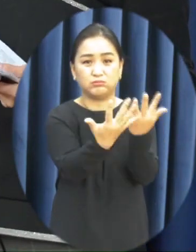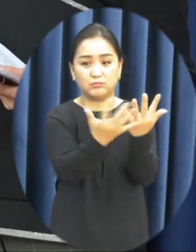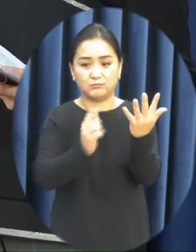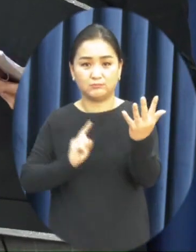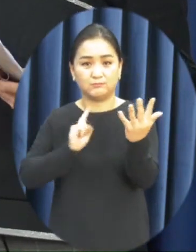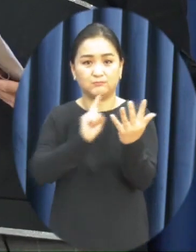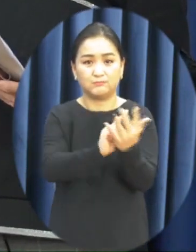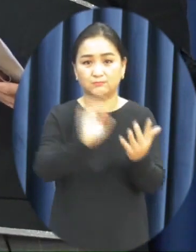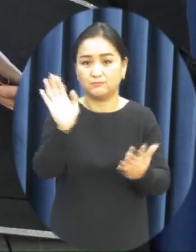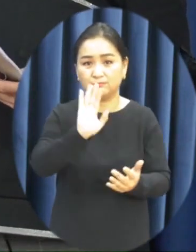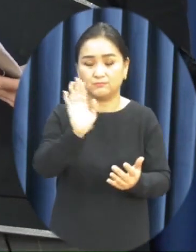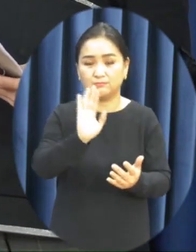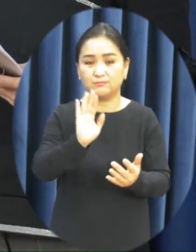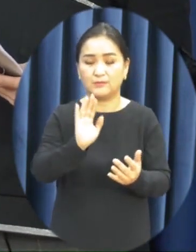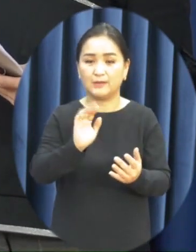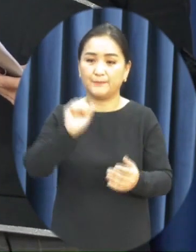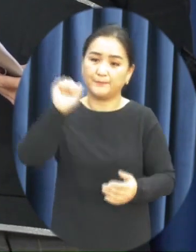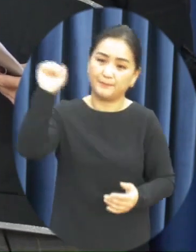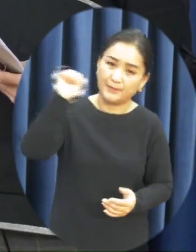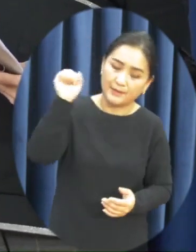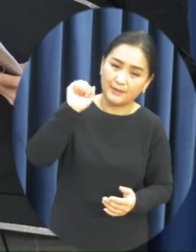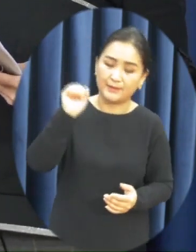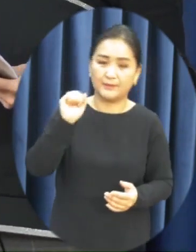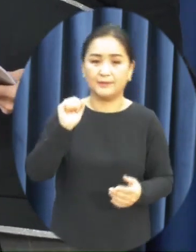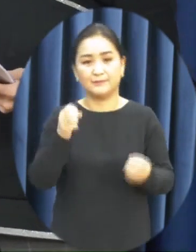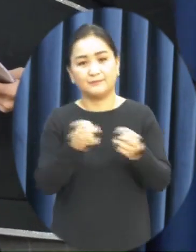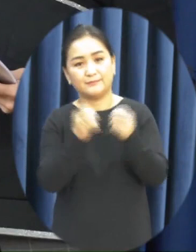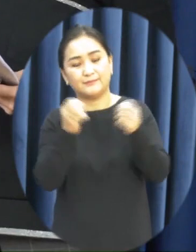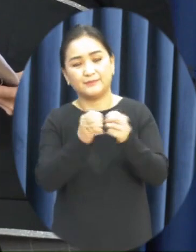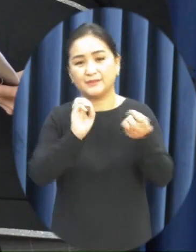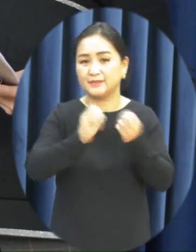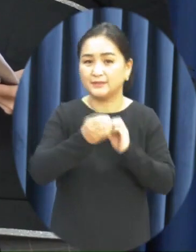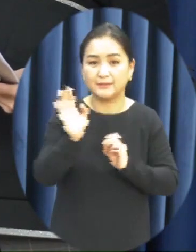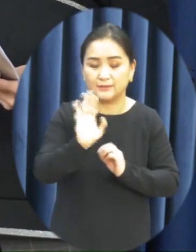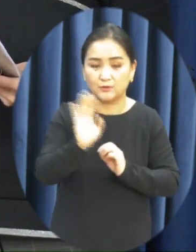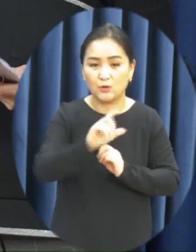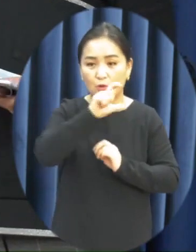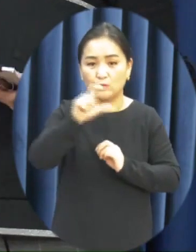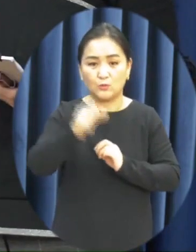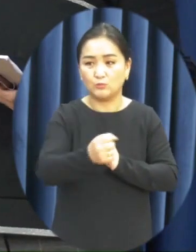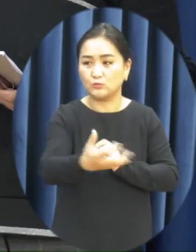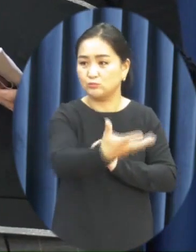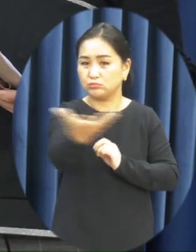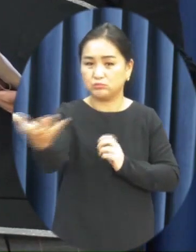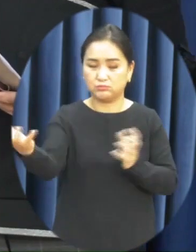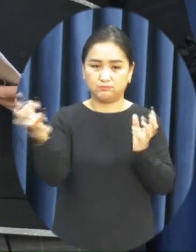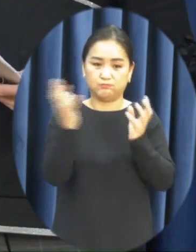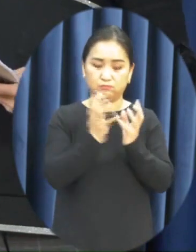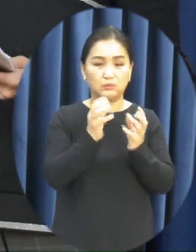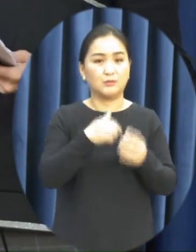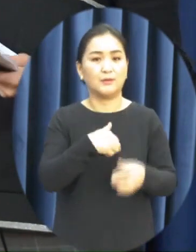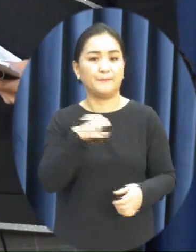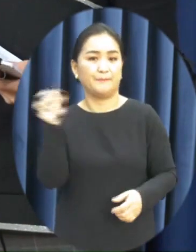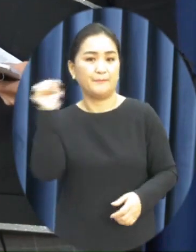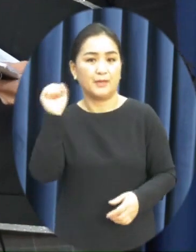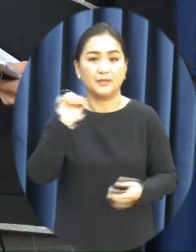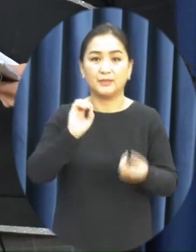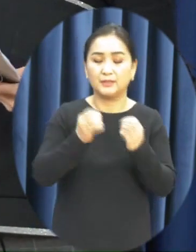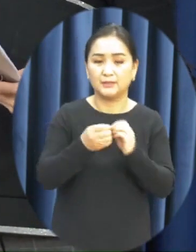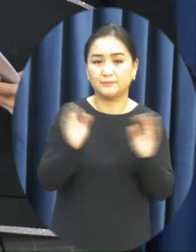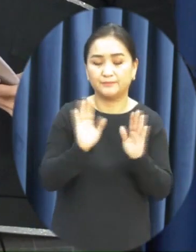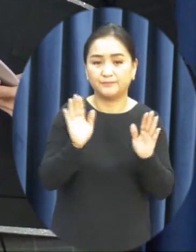གསུ རེད ཁཤི གས